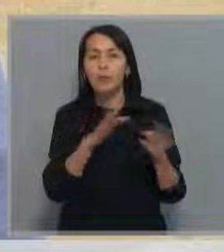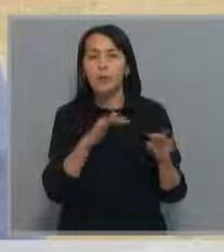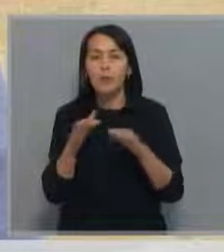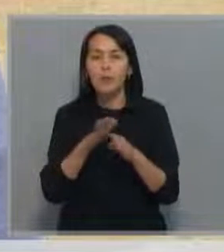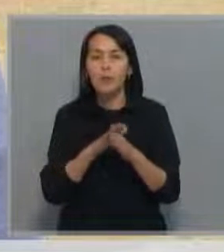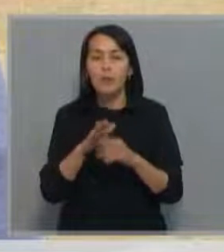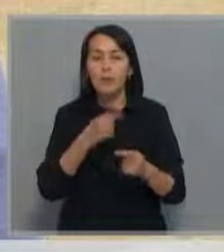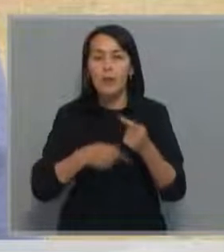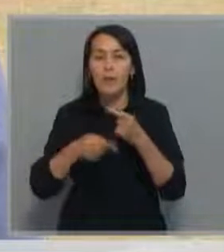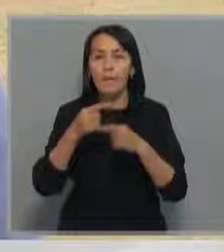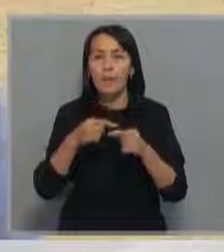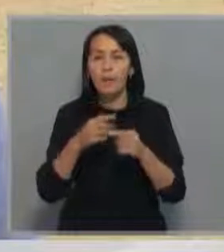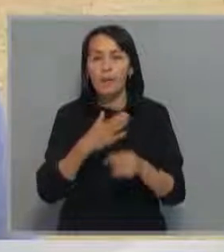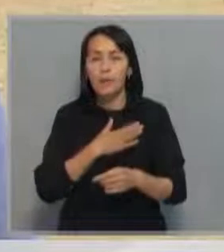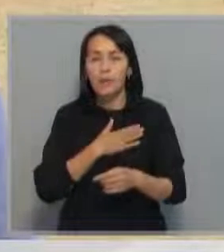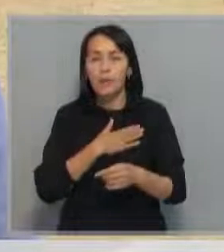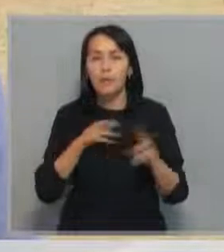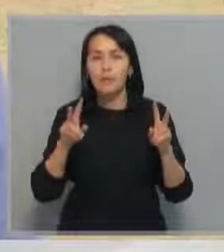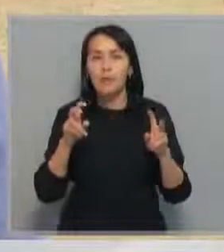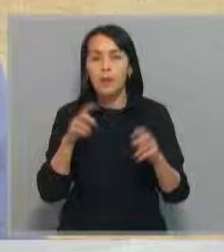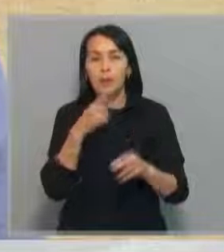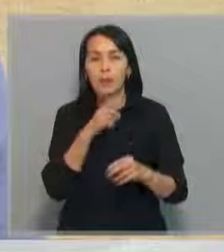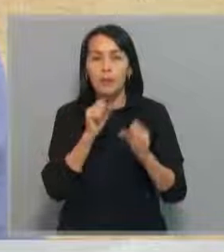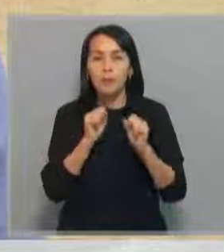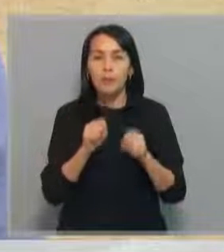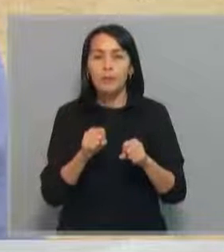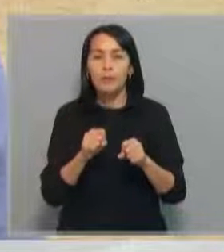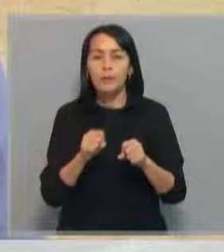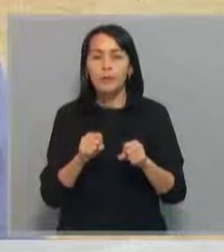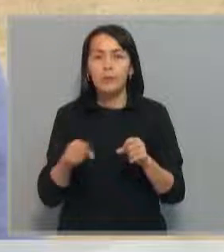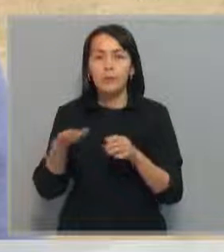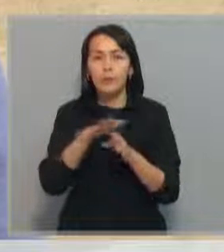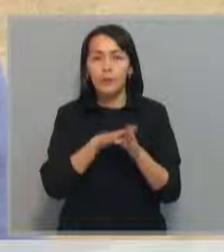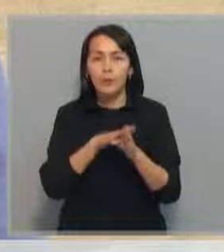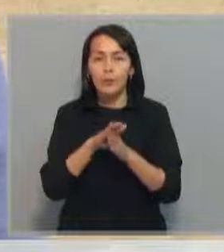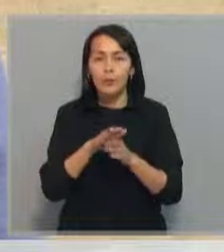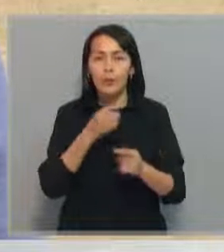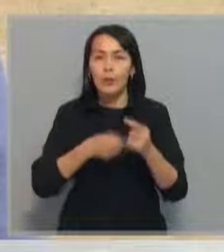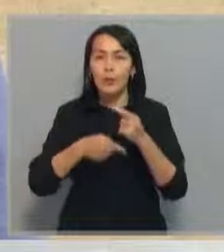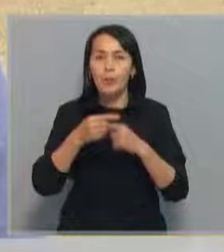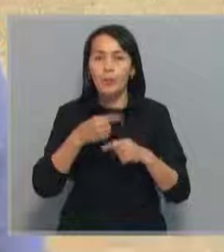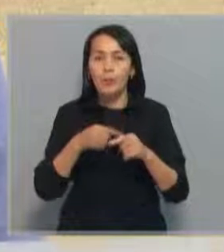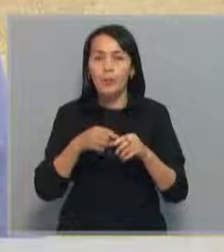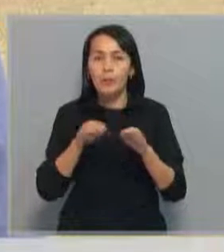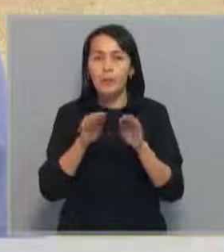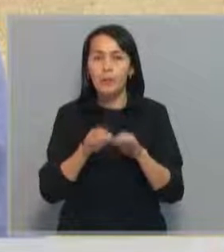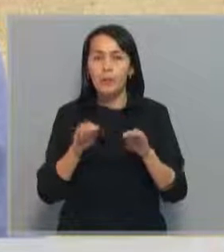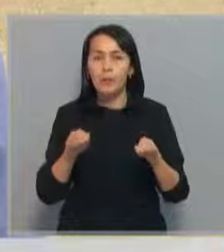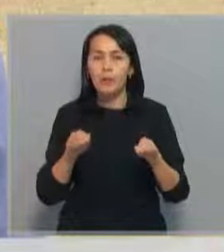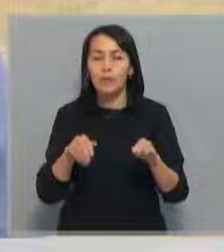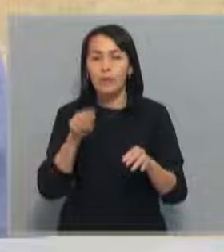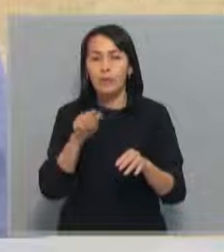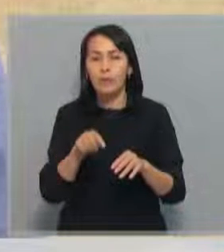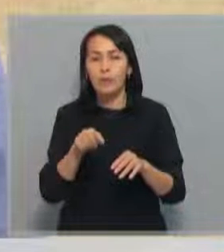жатты. Бұл бабаларға тағзым деп атасақ болады. Түгел бабамыздың ұрпақтары